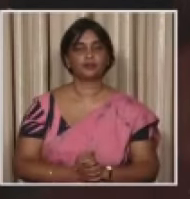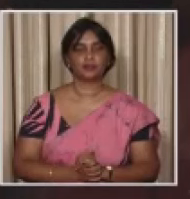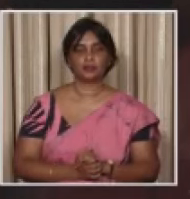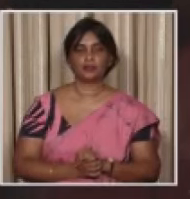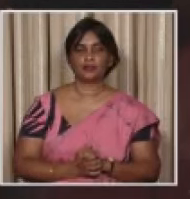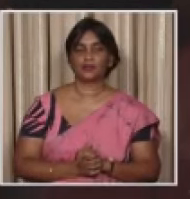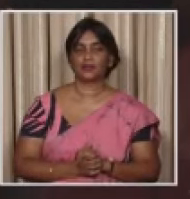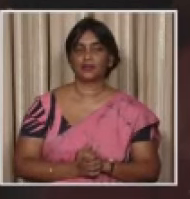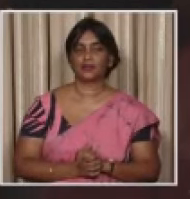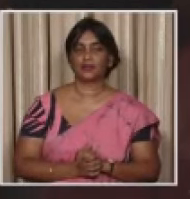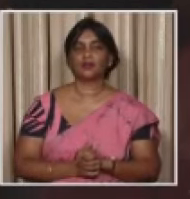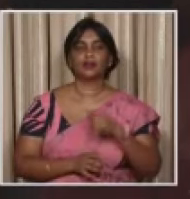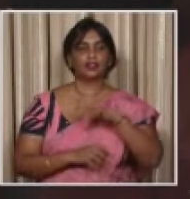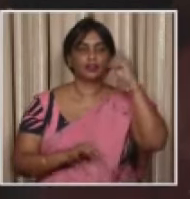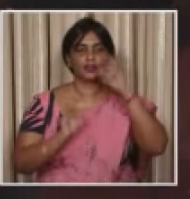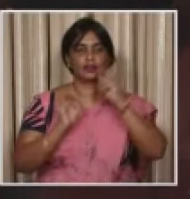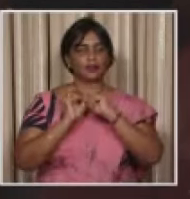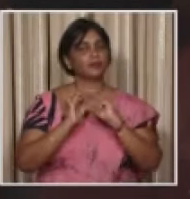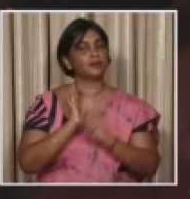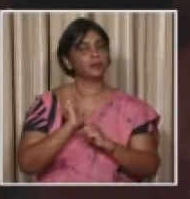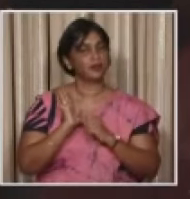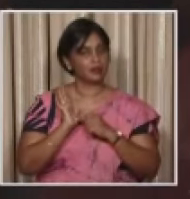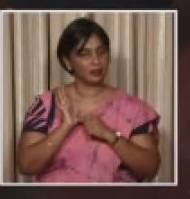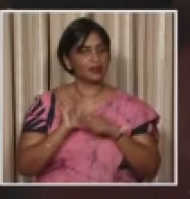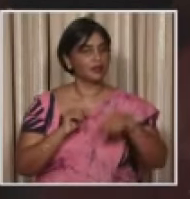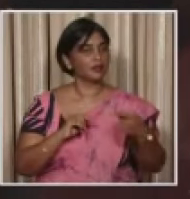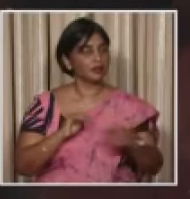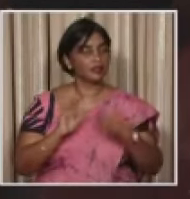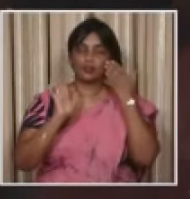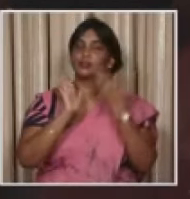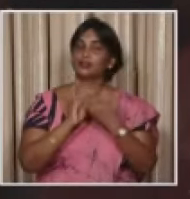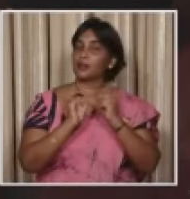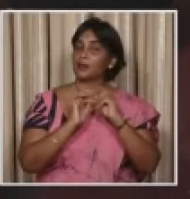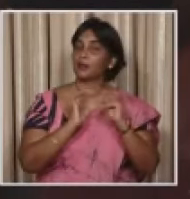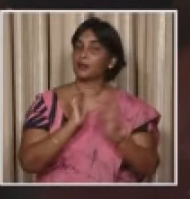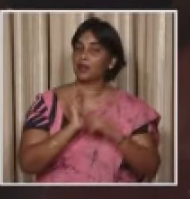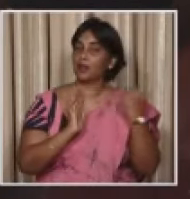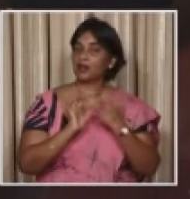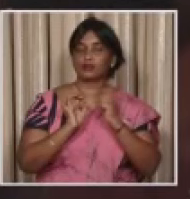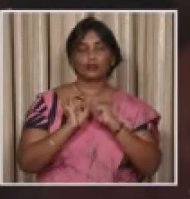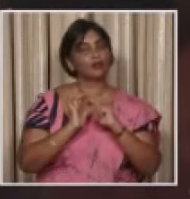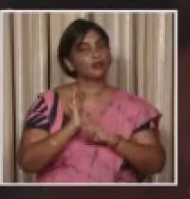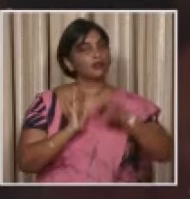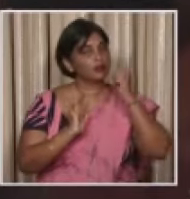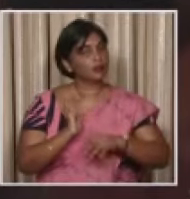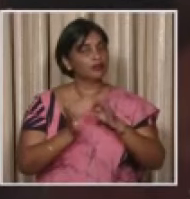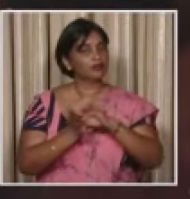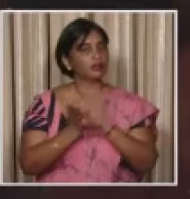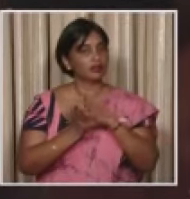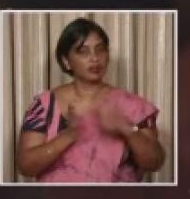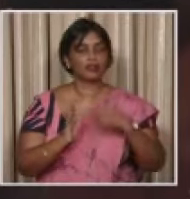එක මේ විදුලි බල පනතේ අද දවසේ ඉදිරිපත් කරන පනත අලුත් පනත සම්මත කිරීමෙන් පස්සේ විදුලි